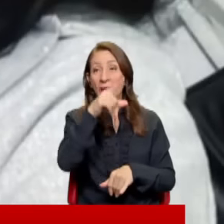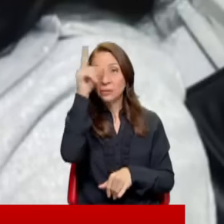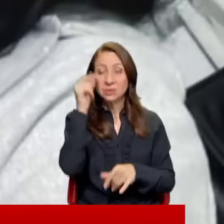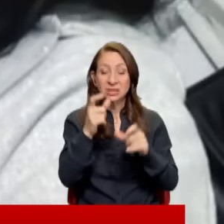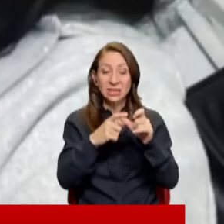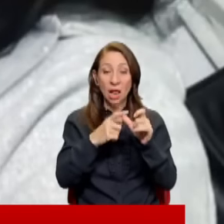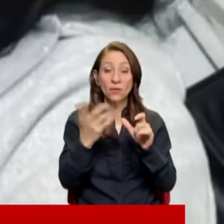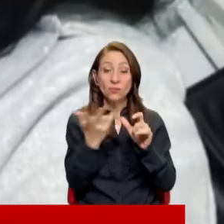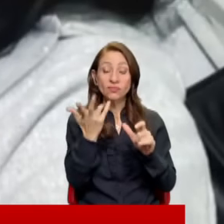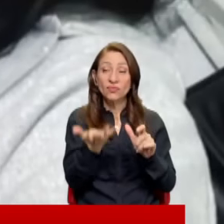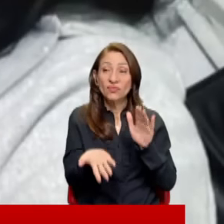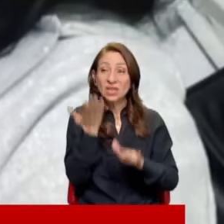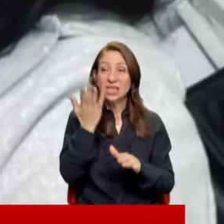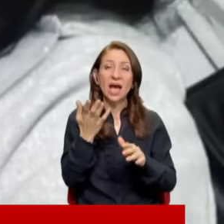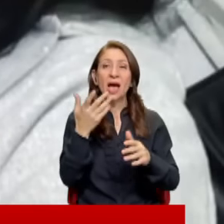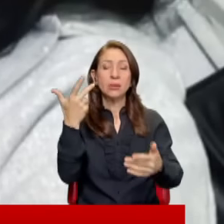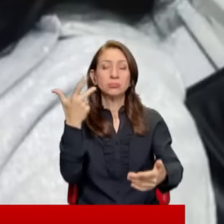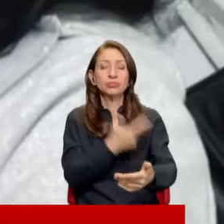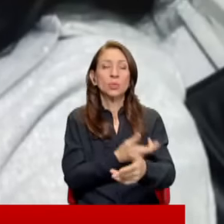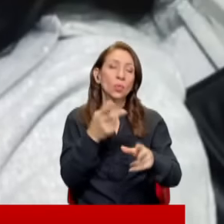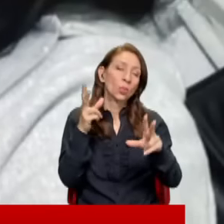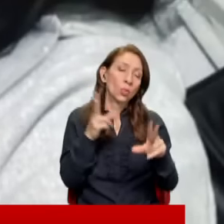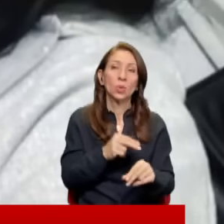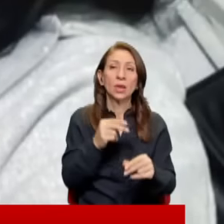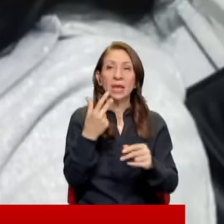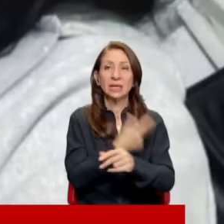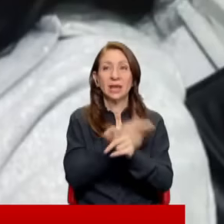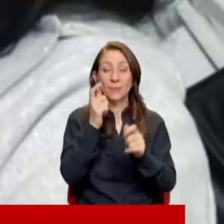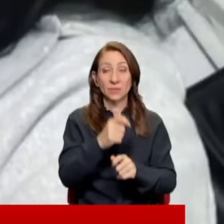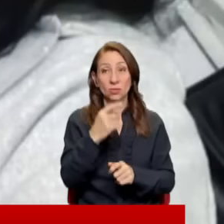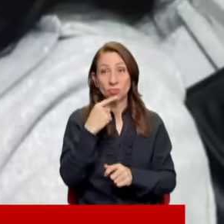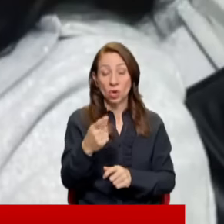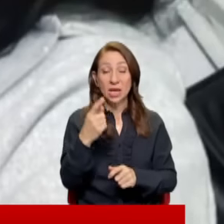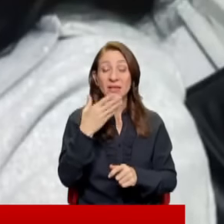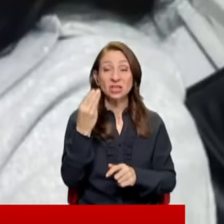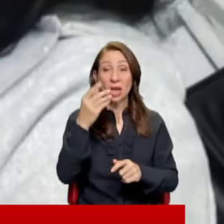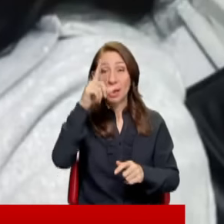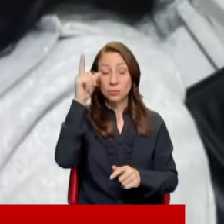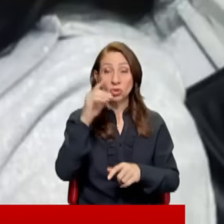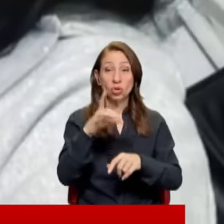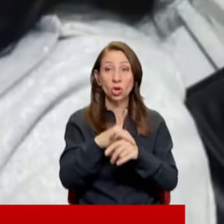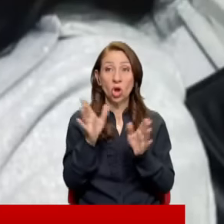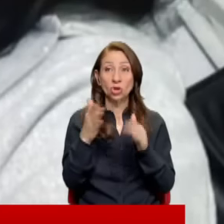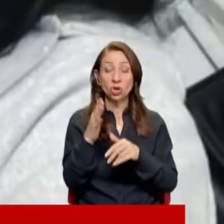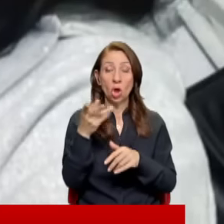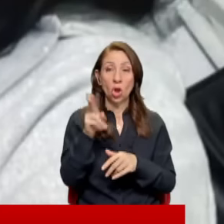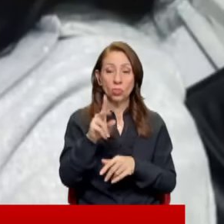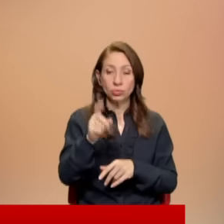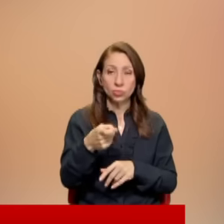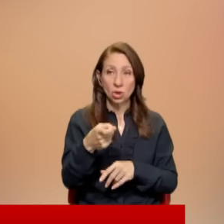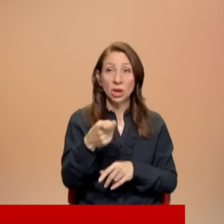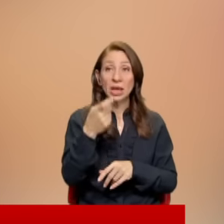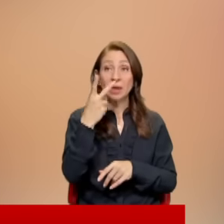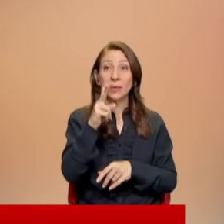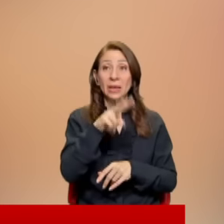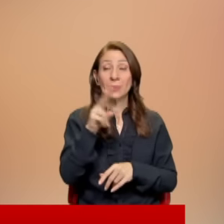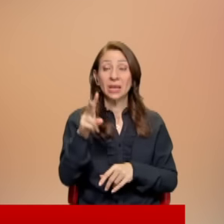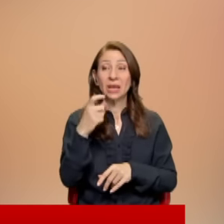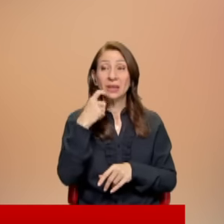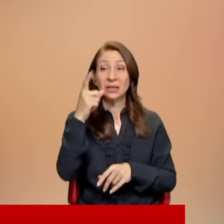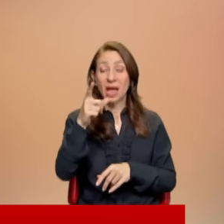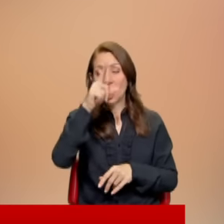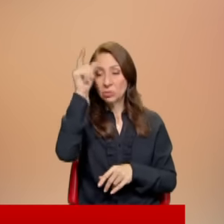Selam Bilgin'e Yüksek dozda anestezi iğnesi yaptığı ileri sürülüyor Fatih A'nın genç hemşire doktorun odasında ölü bulundu 2022